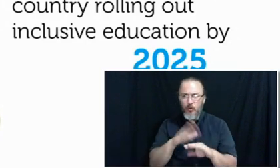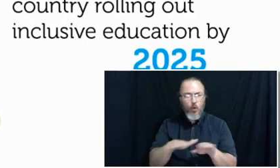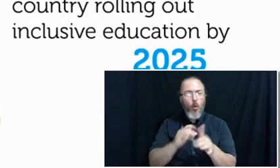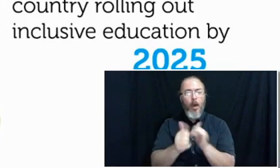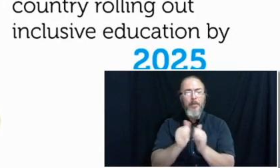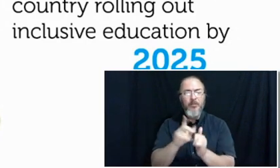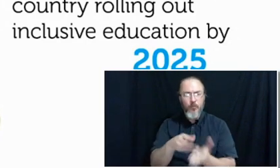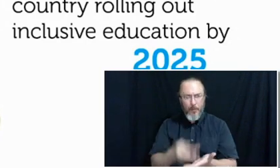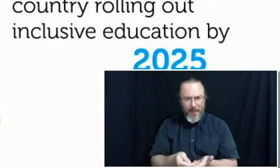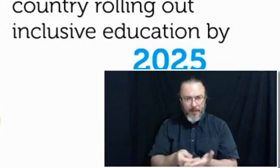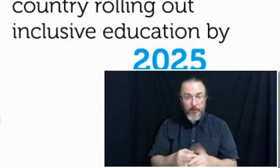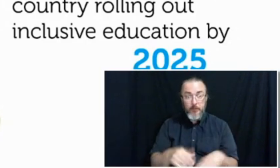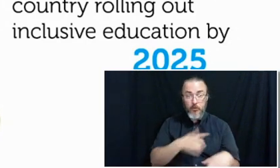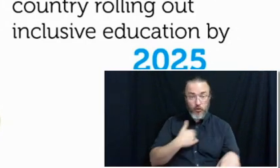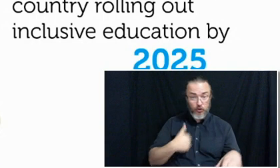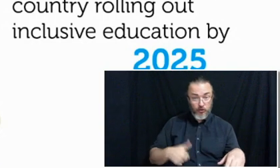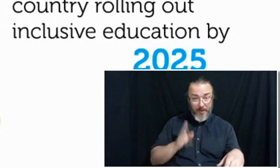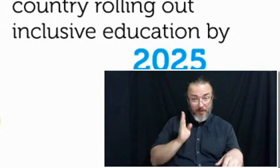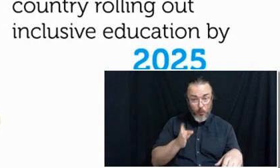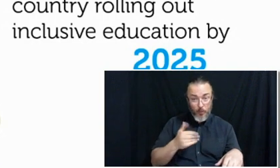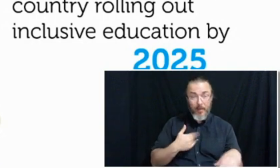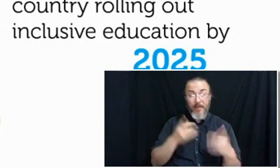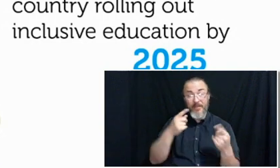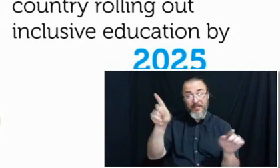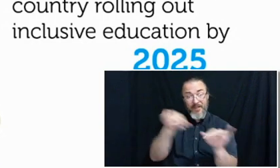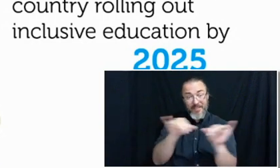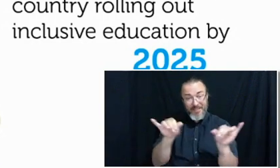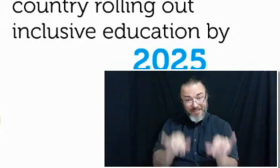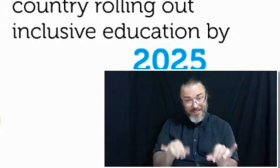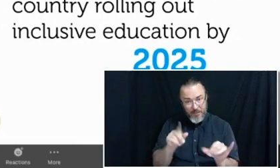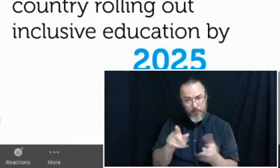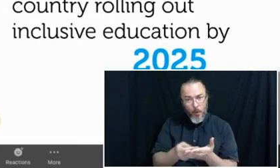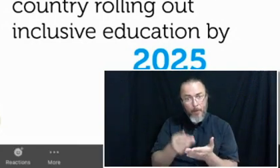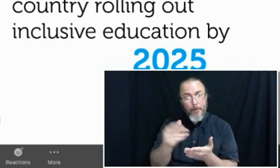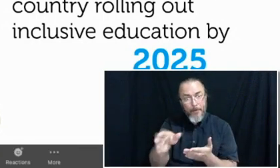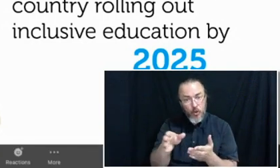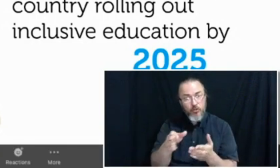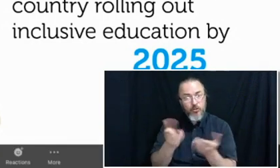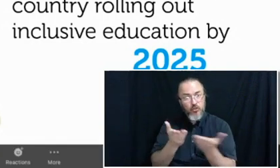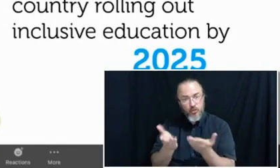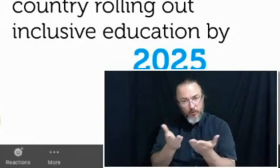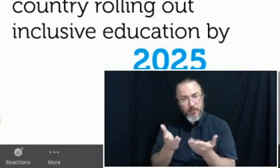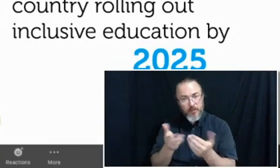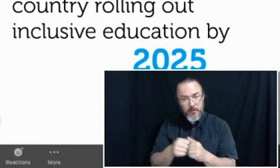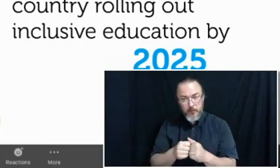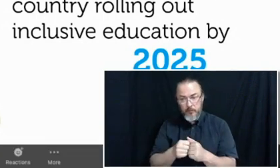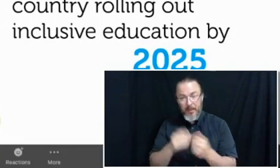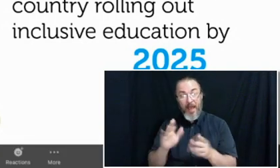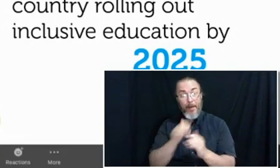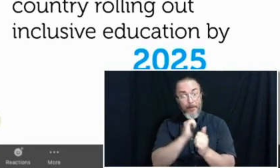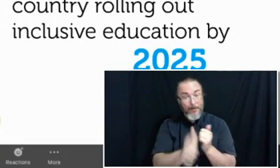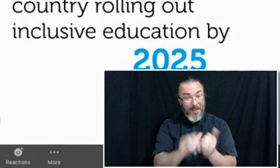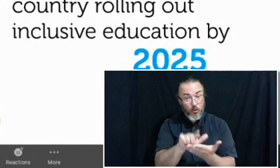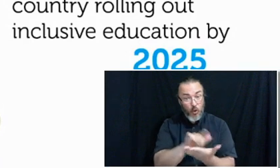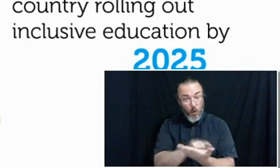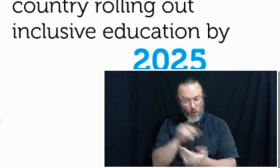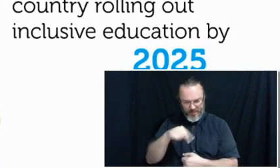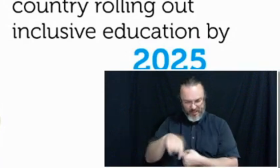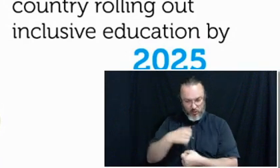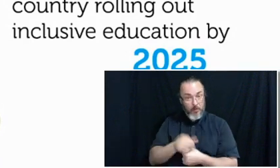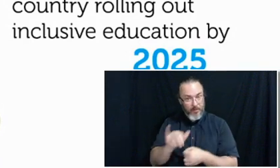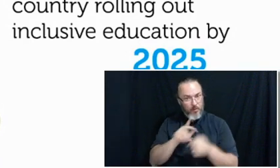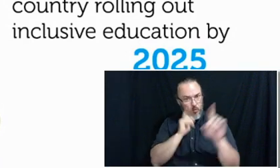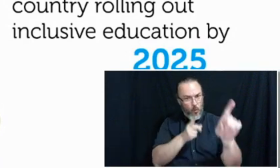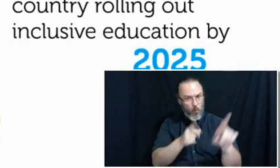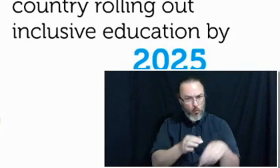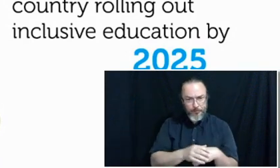pour limiter la Chine, vise à mettre en place un système efficace pour acheter les services des ONG et pour s'adopter une législation pertinente d'ici à la fin